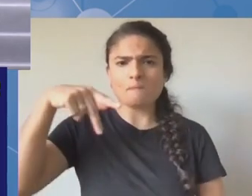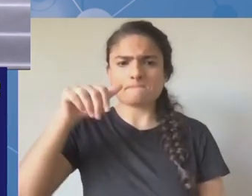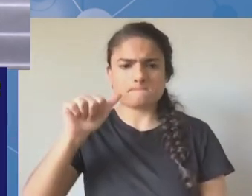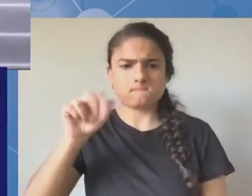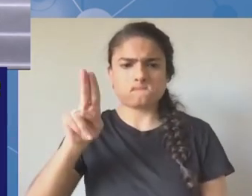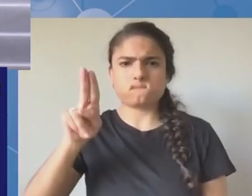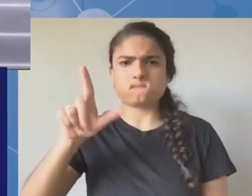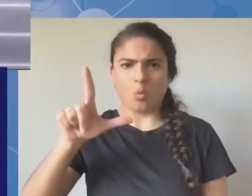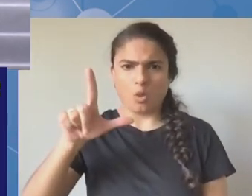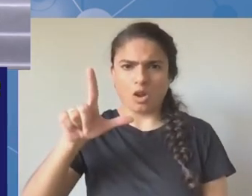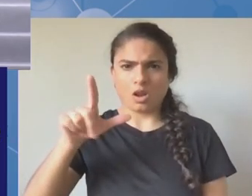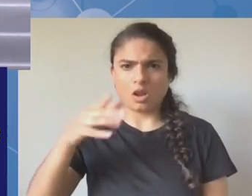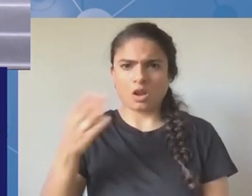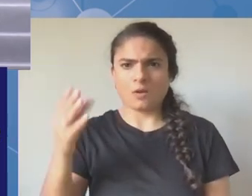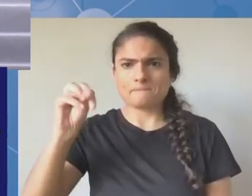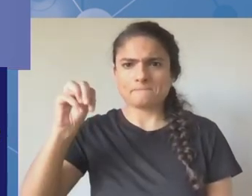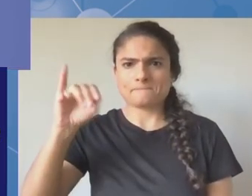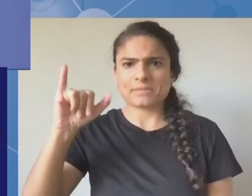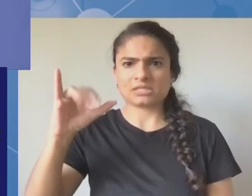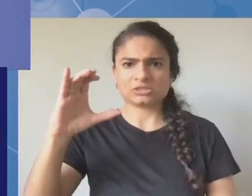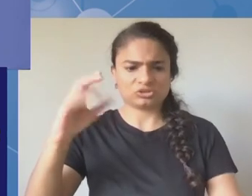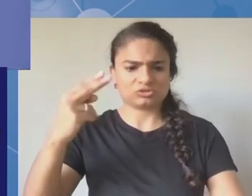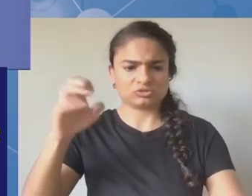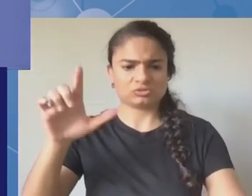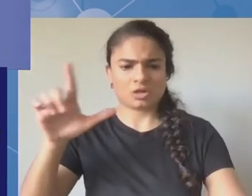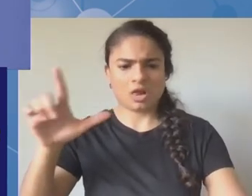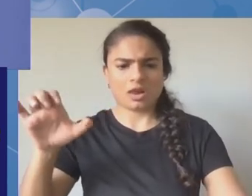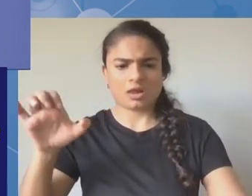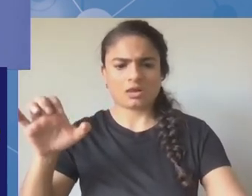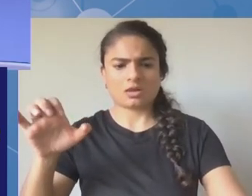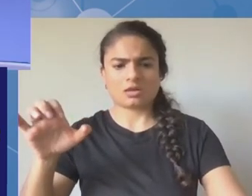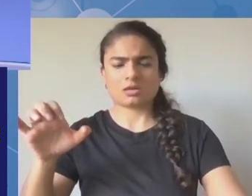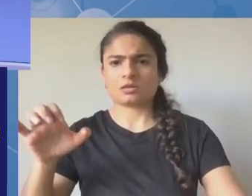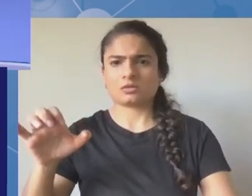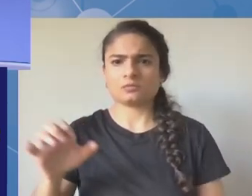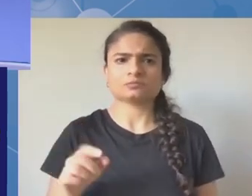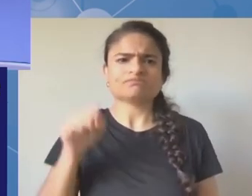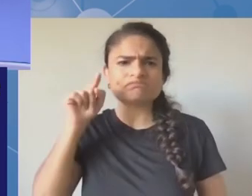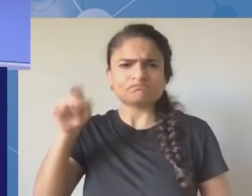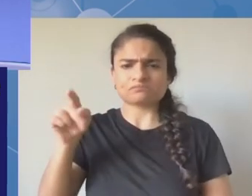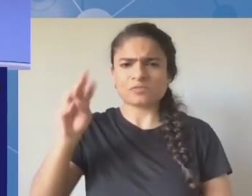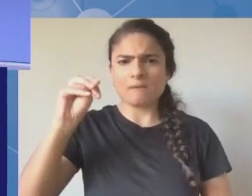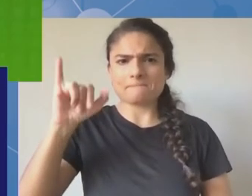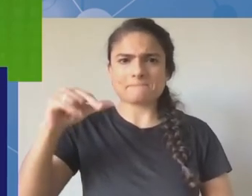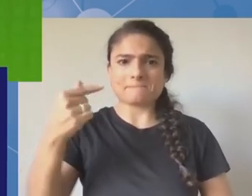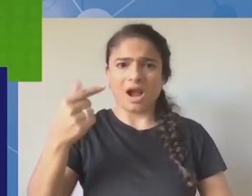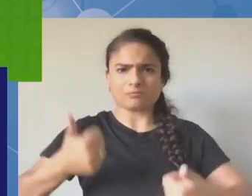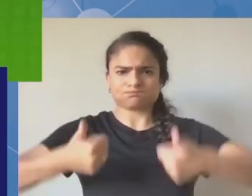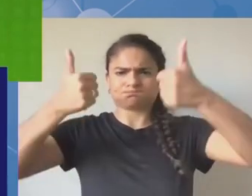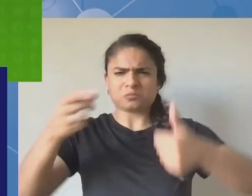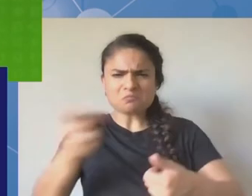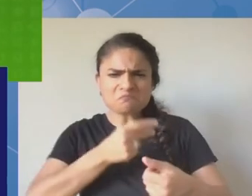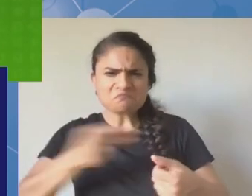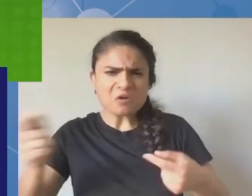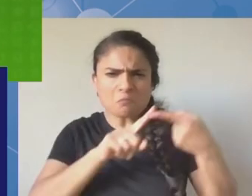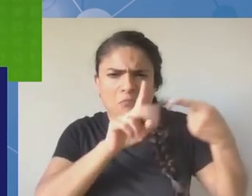الذي سيكون الزعيم التالي لمسؤول عن ماك. أعرف أننا